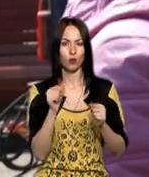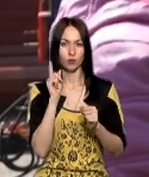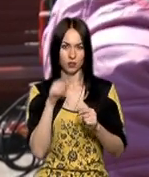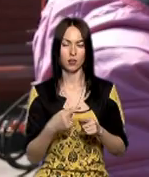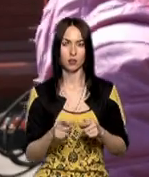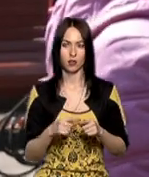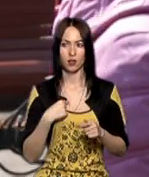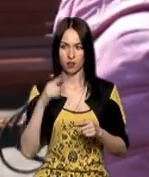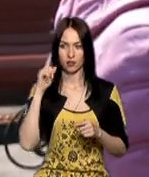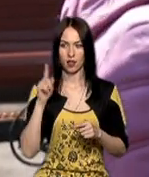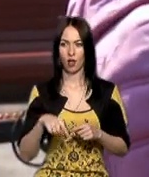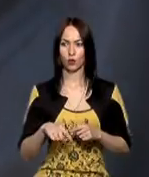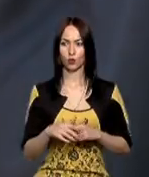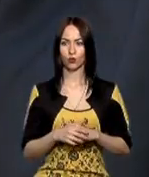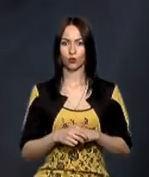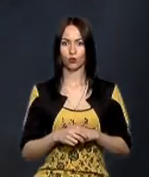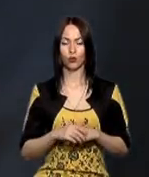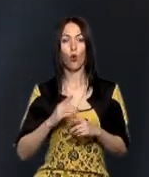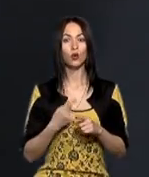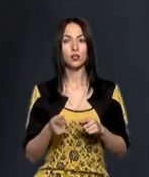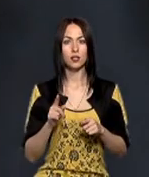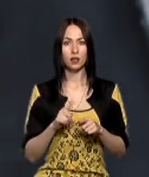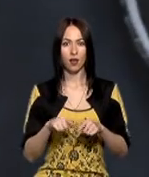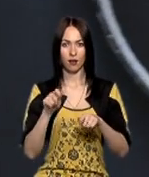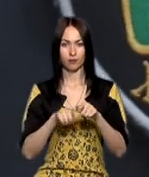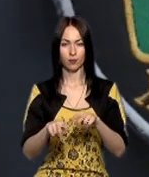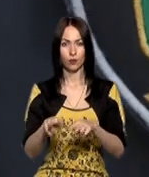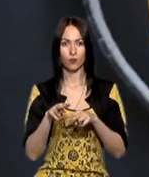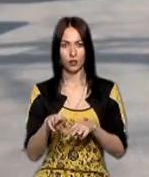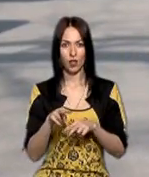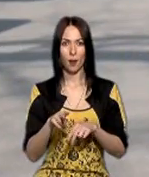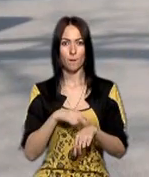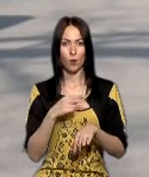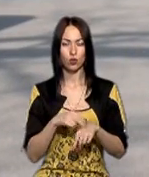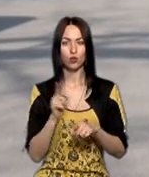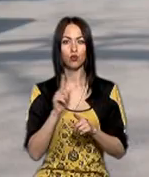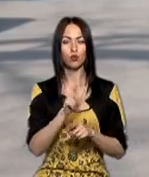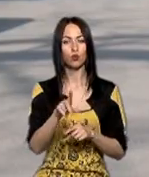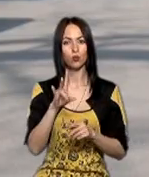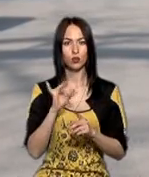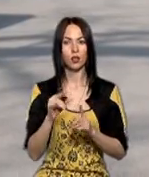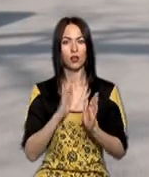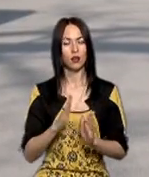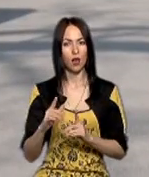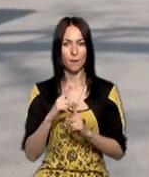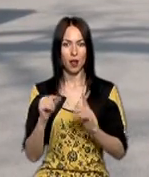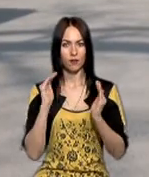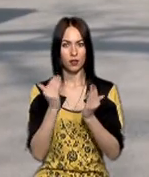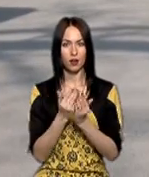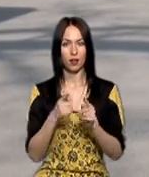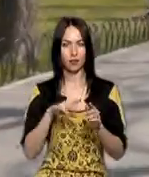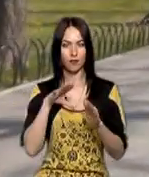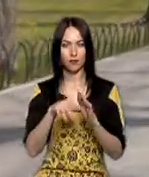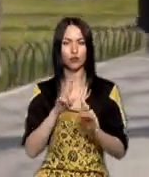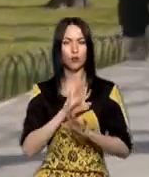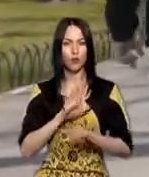знаю. Так проходять рейди поліцейських щодо дотримання правил карантину. Його ввели, щоб не розповсюджувалась